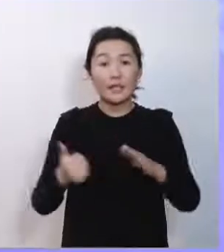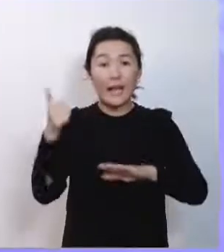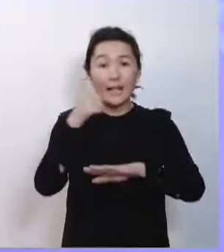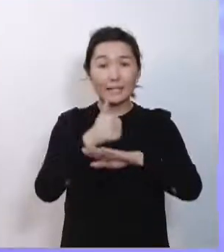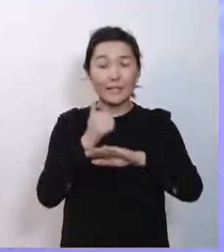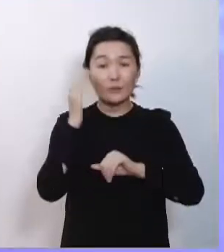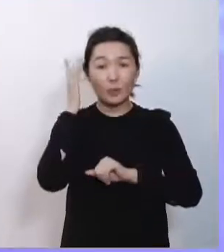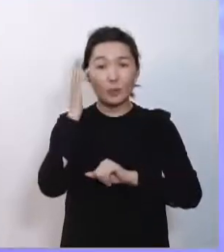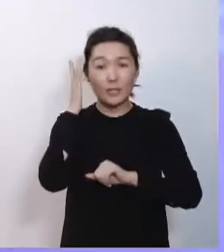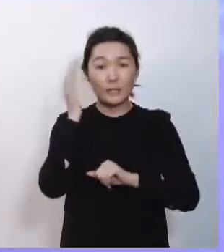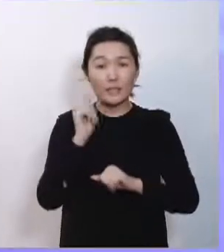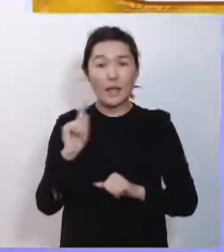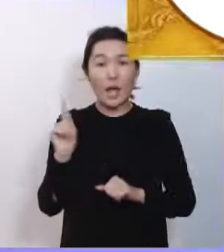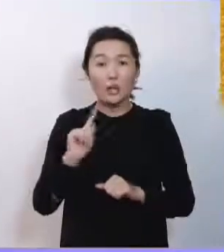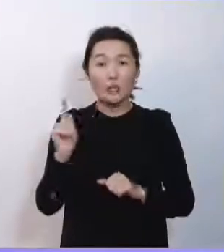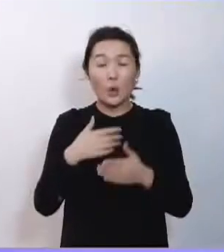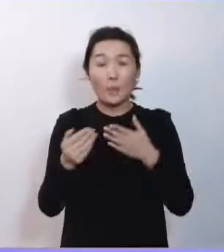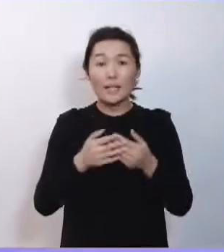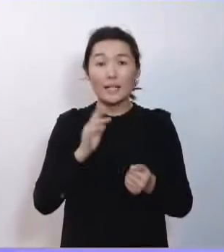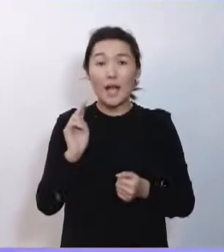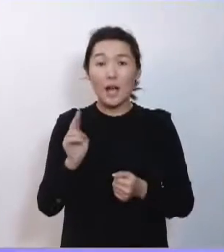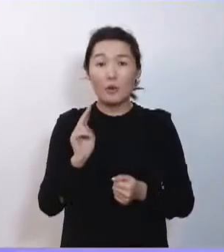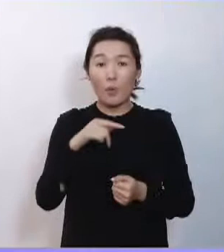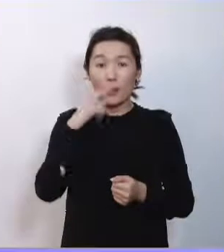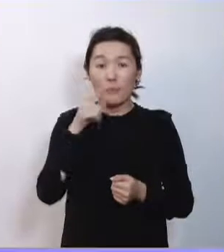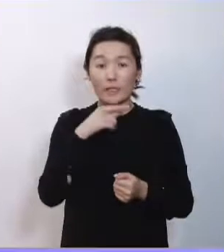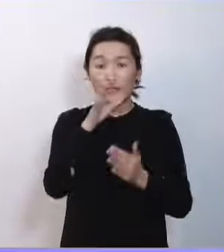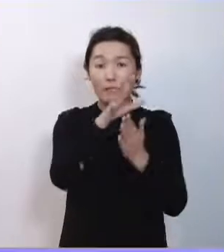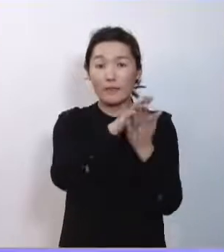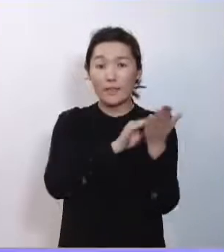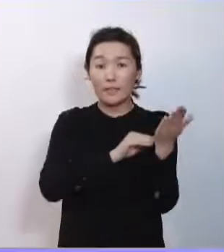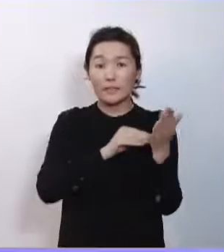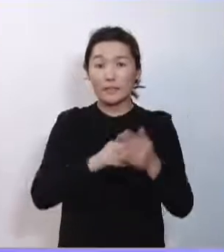основную мысль, о чем или о ком говорится в тексте.